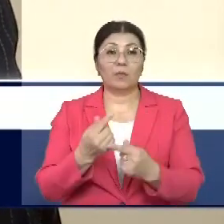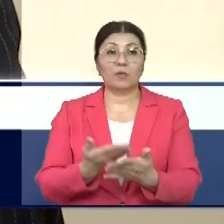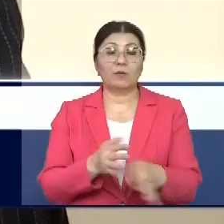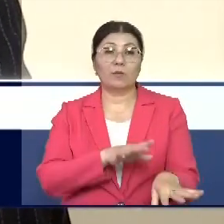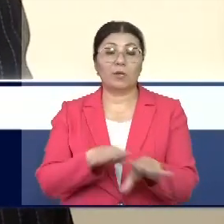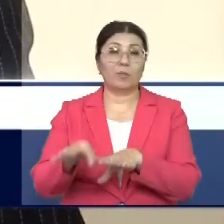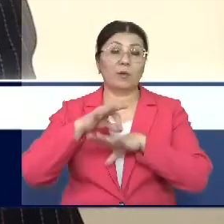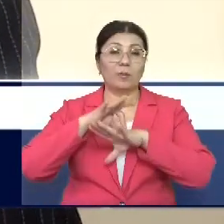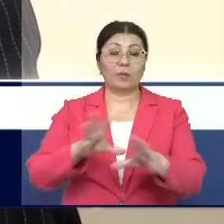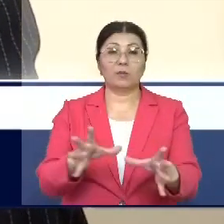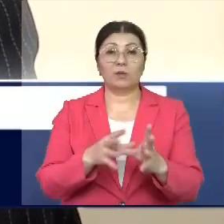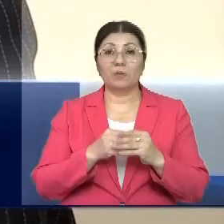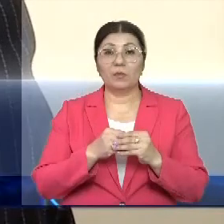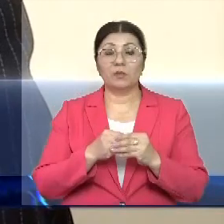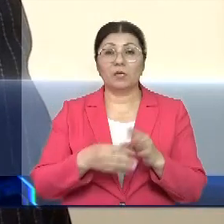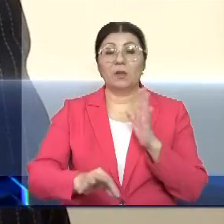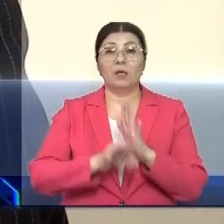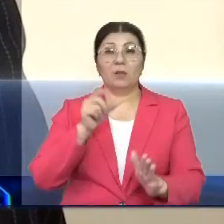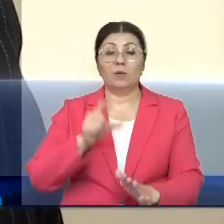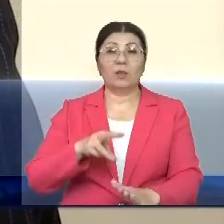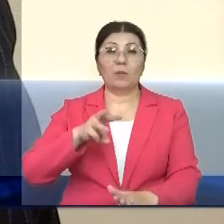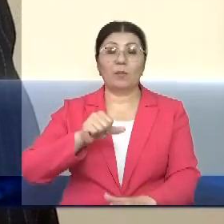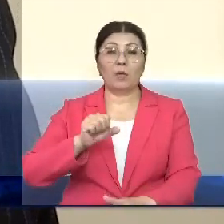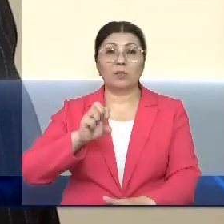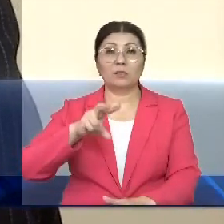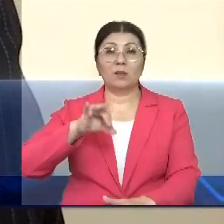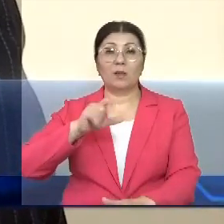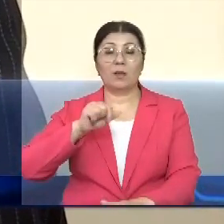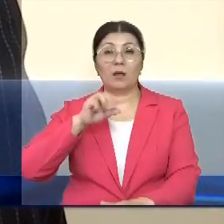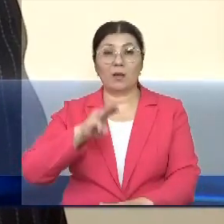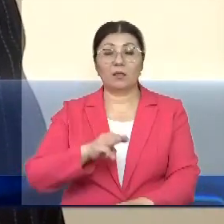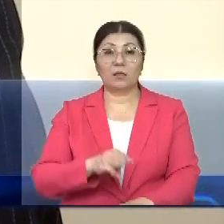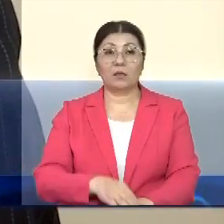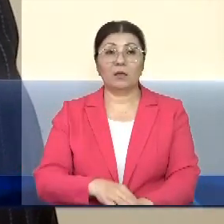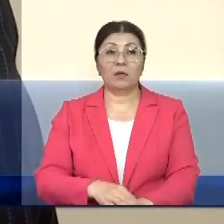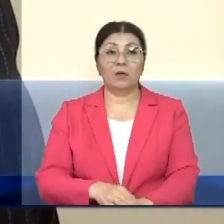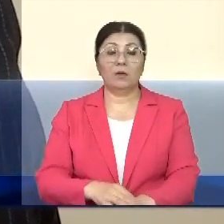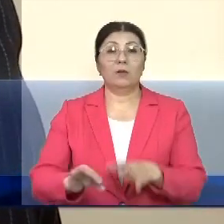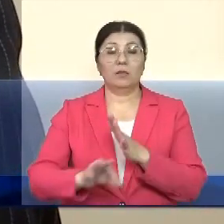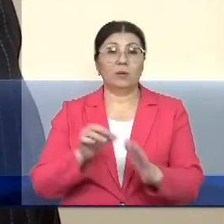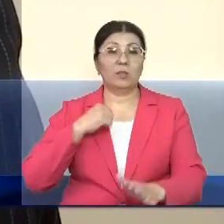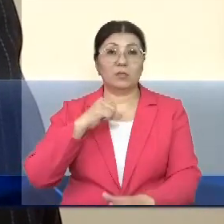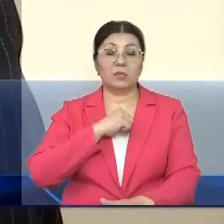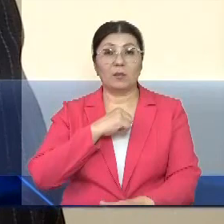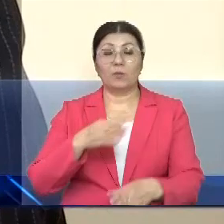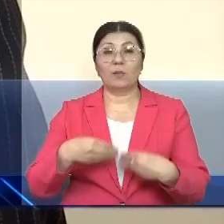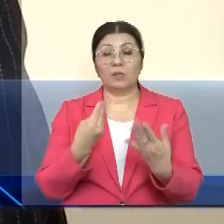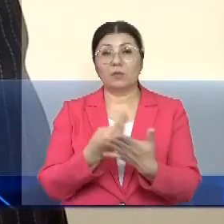Мероприятие проводится совместно с депутатами городского маслихата, то есть депутаты сами предложили